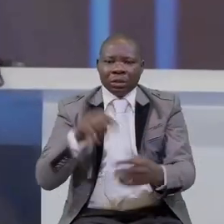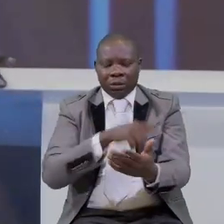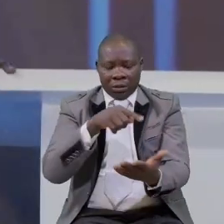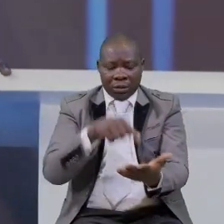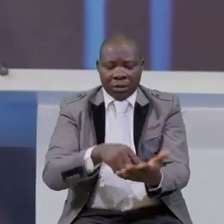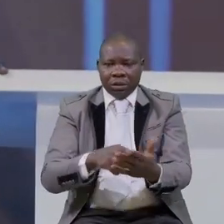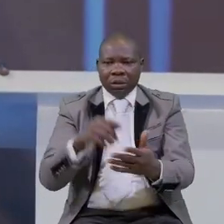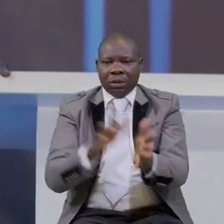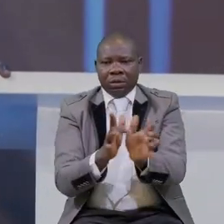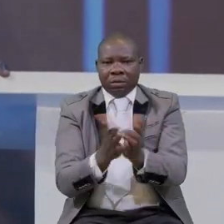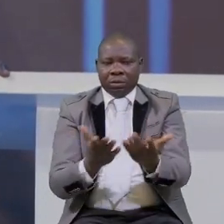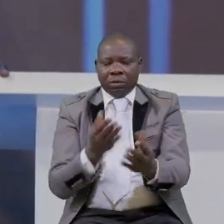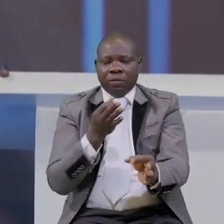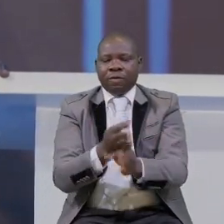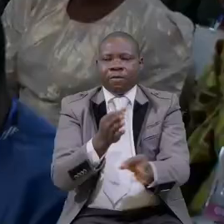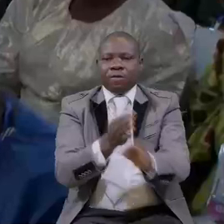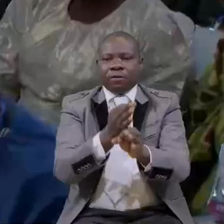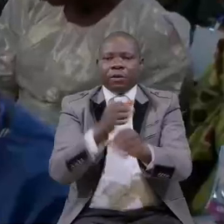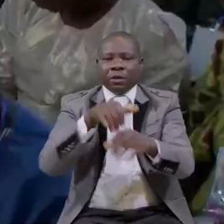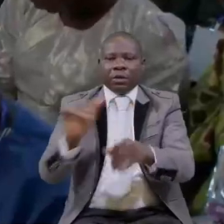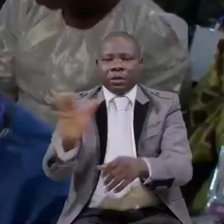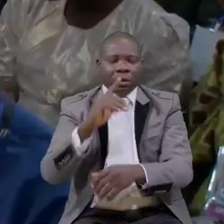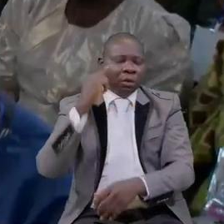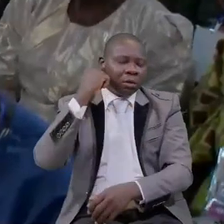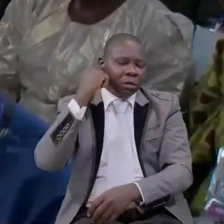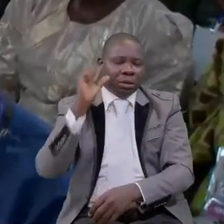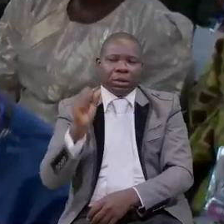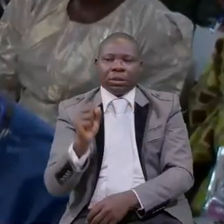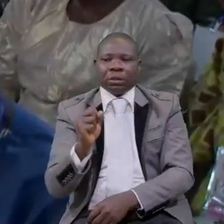Aujourd'hui, cette parole de l'Écriture que vous venez d'entendre est accomplie.